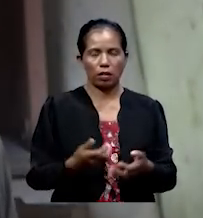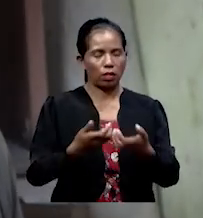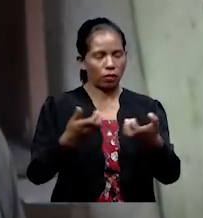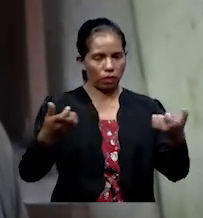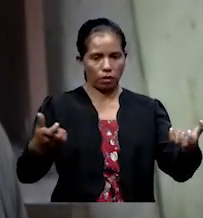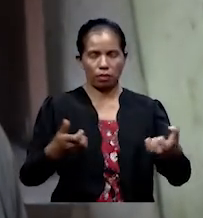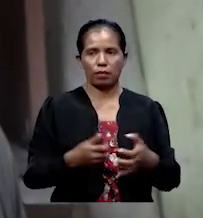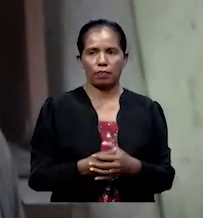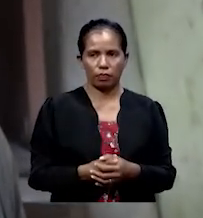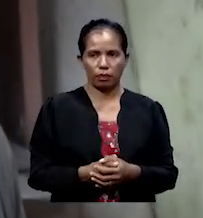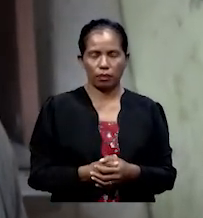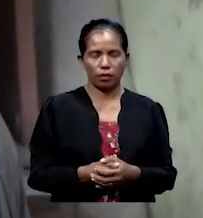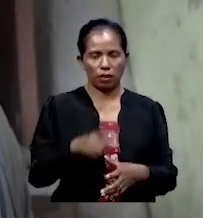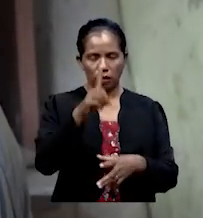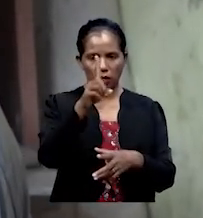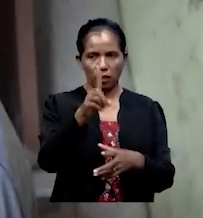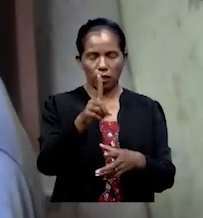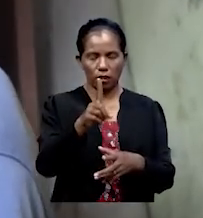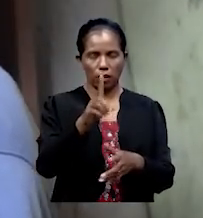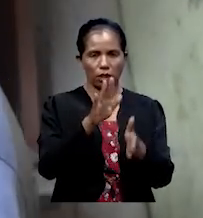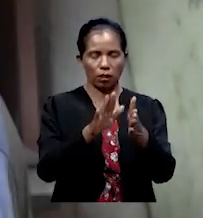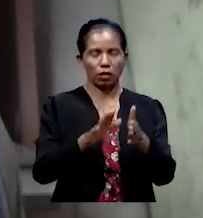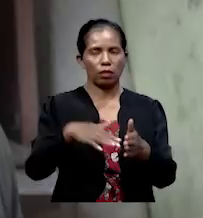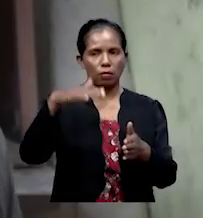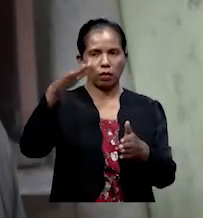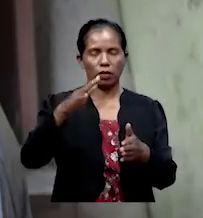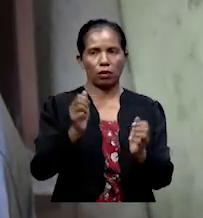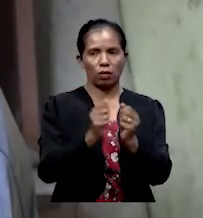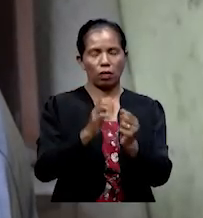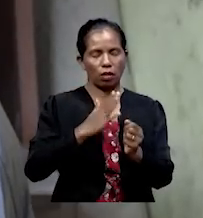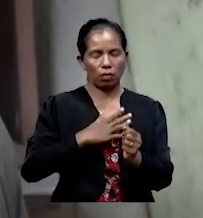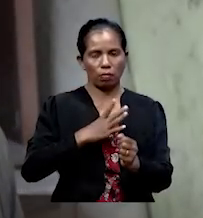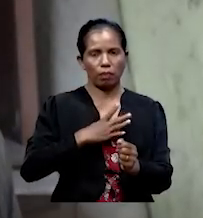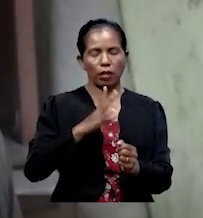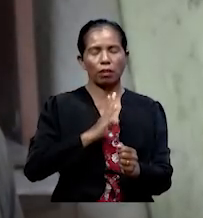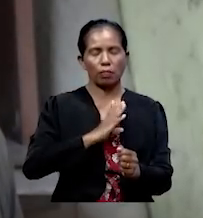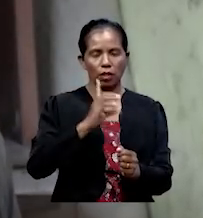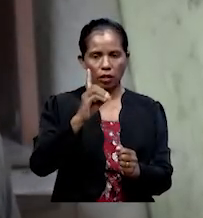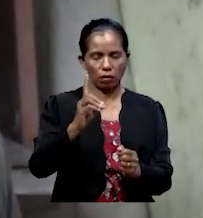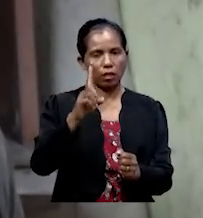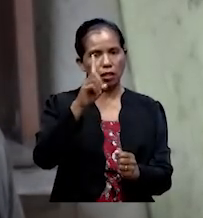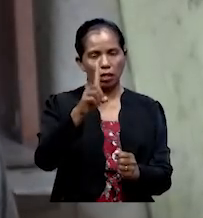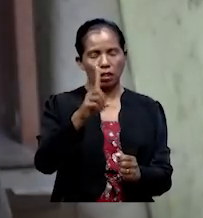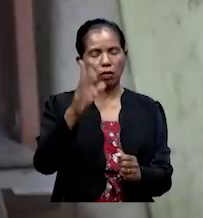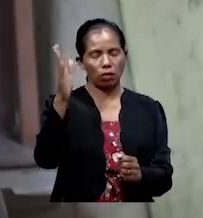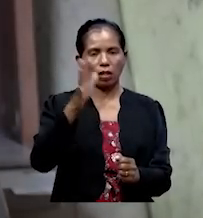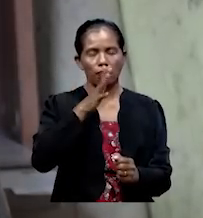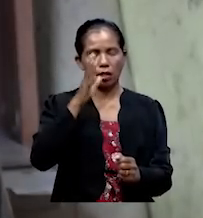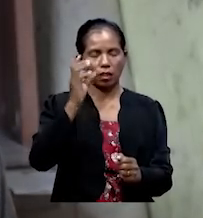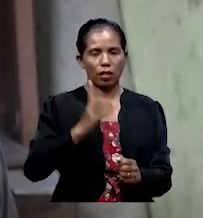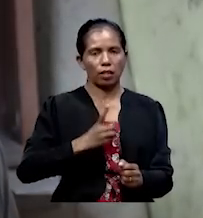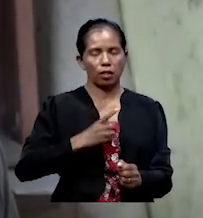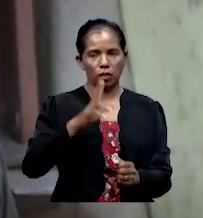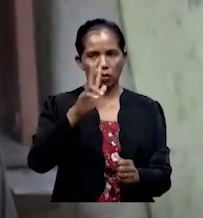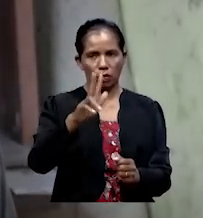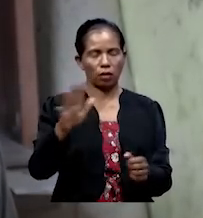ni ya. Ida kik buat ni hote hau ya bidau ida honi ama ya tes tolu semana ida al